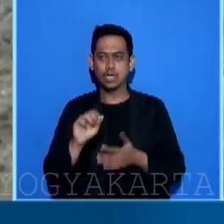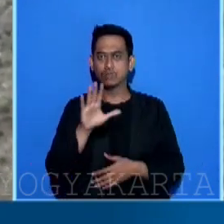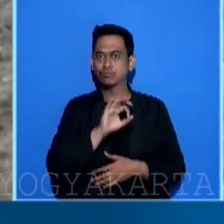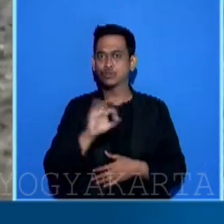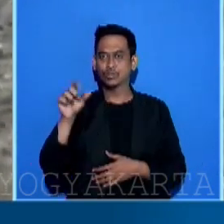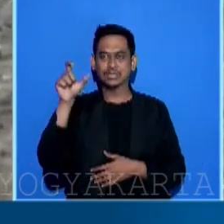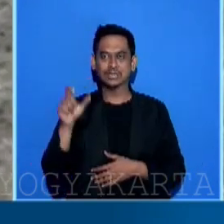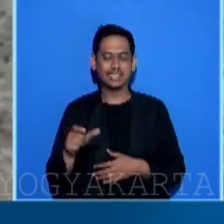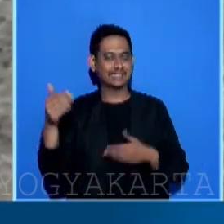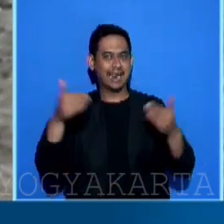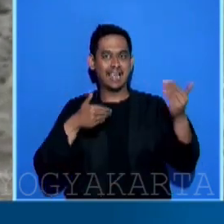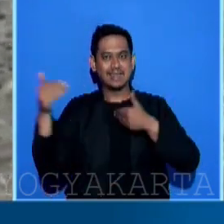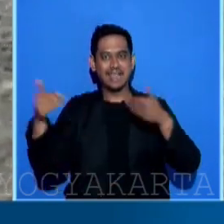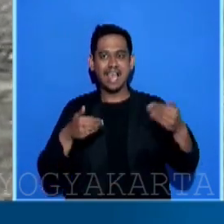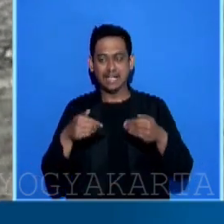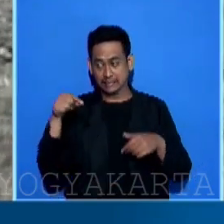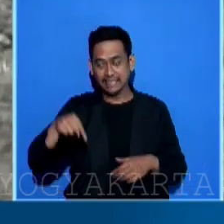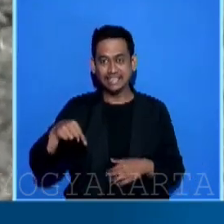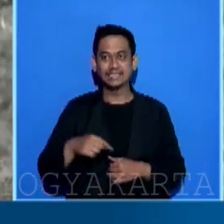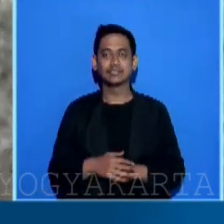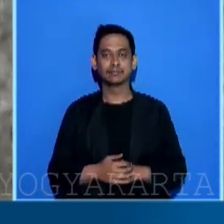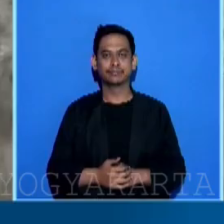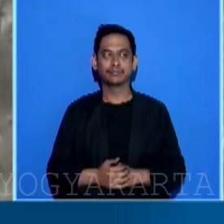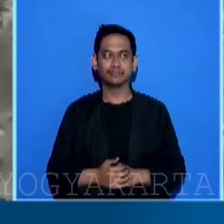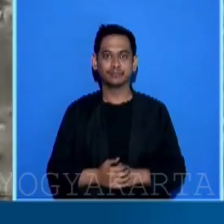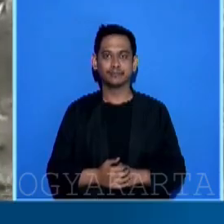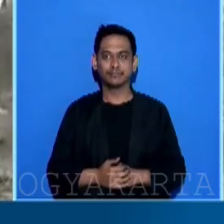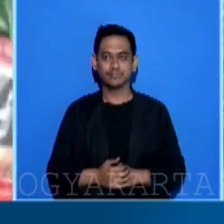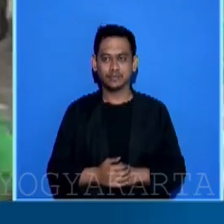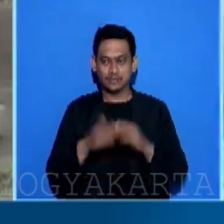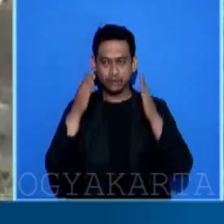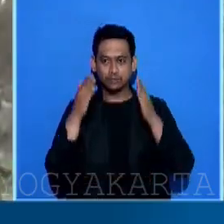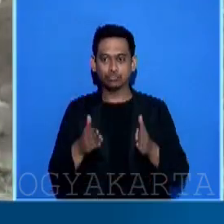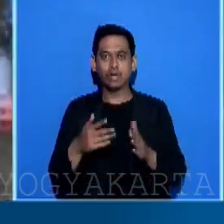satu hari mengunjungi kawasan bangker Kaliadem dan sekitarnya terutama pada event di hari kedua